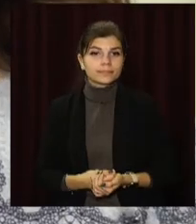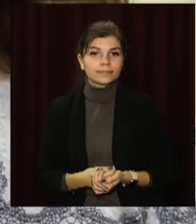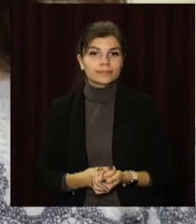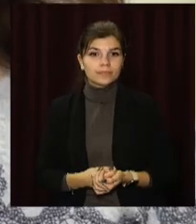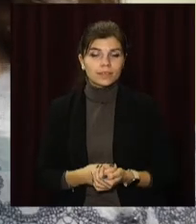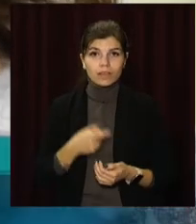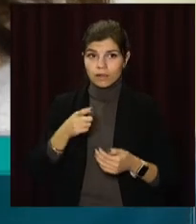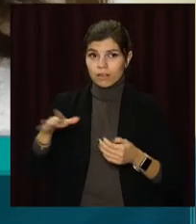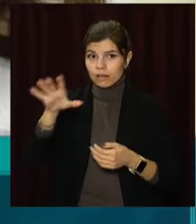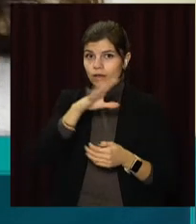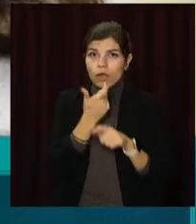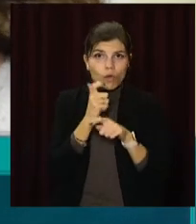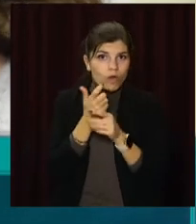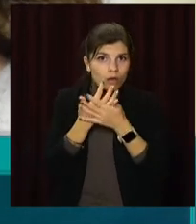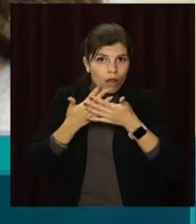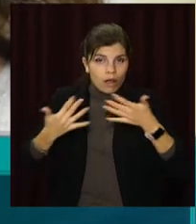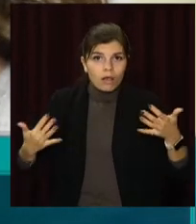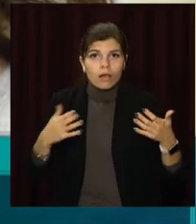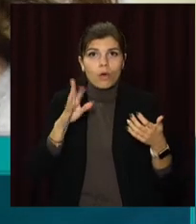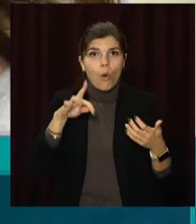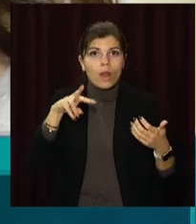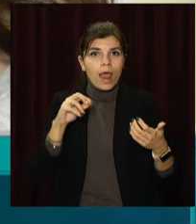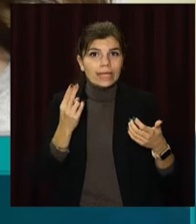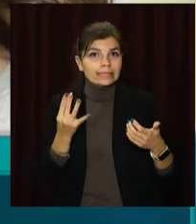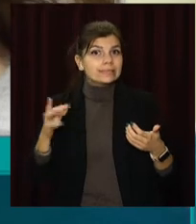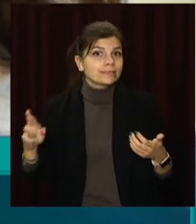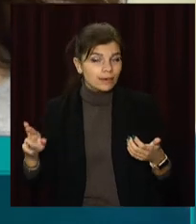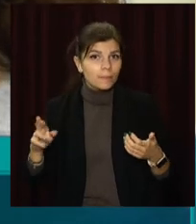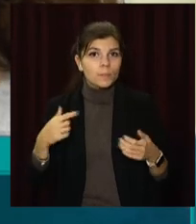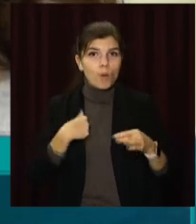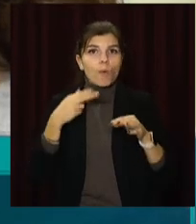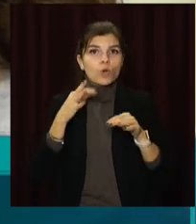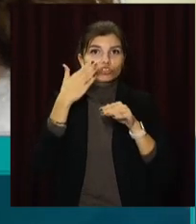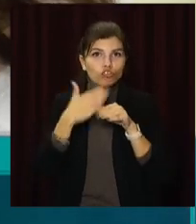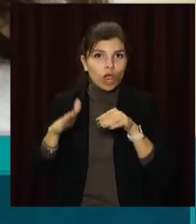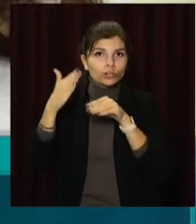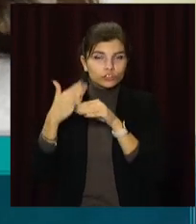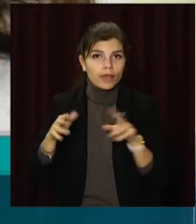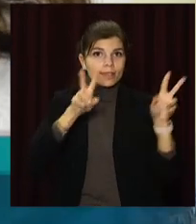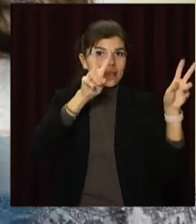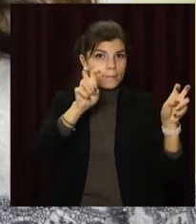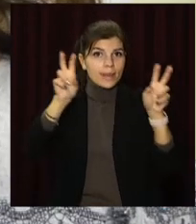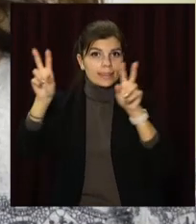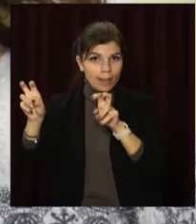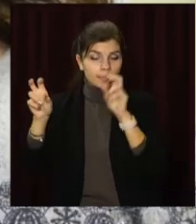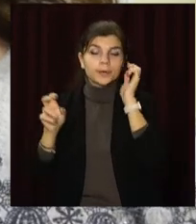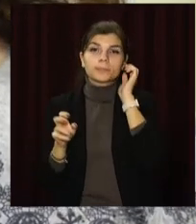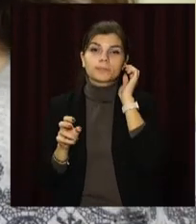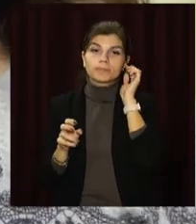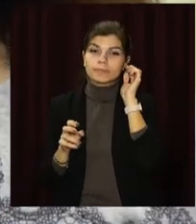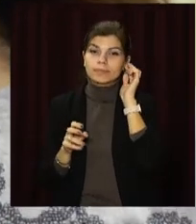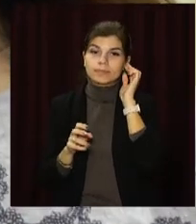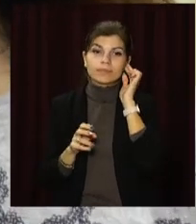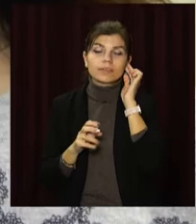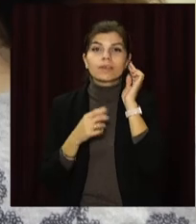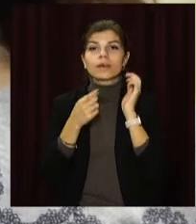Коллекция большая, разноплановая, и мы ее демонстрируем по частям, по темам, меняя экспозицию периодически. И